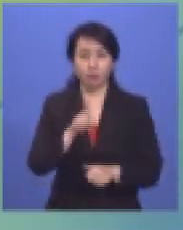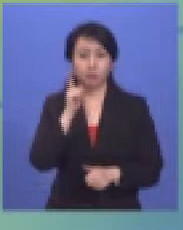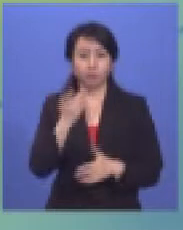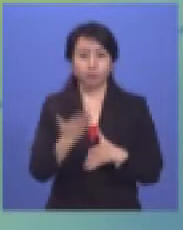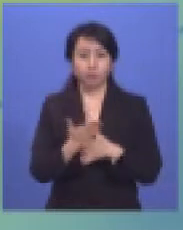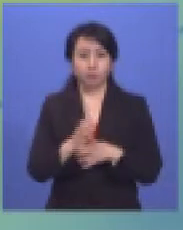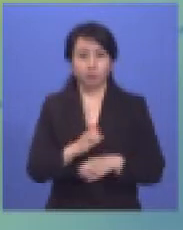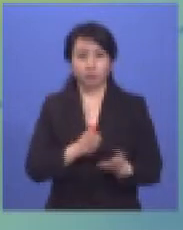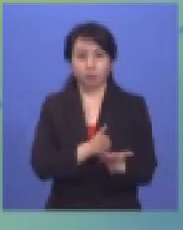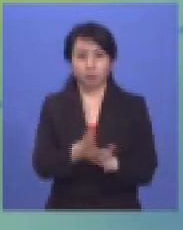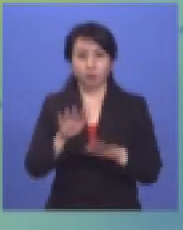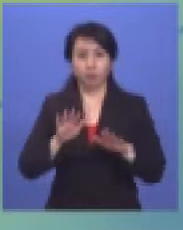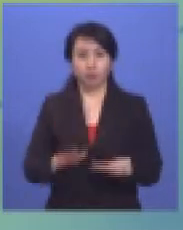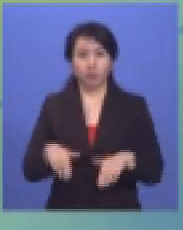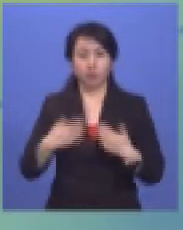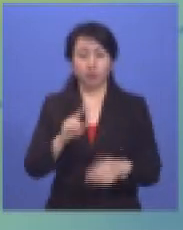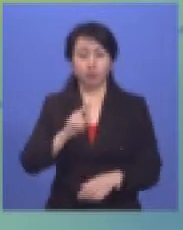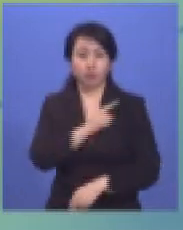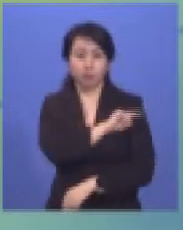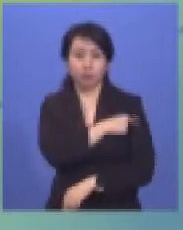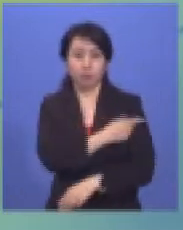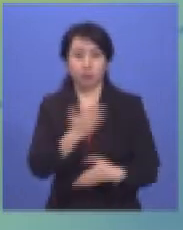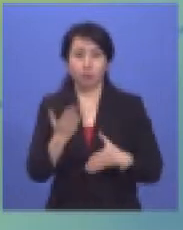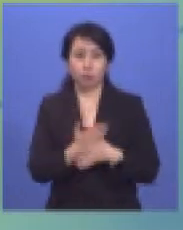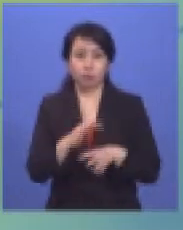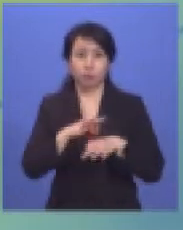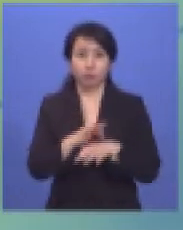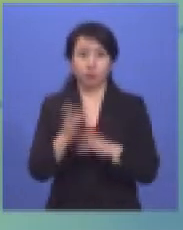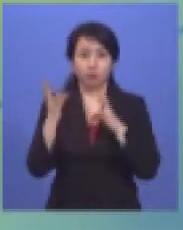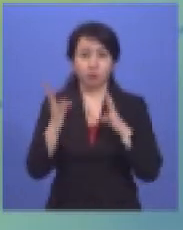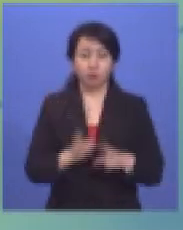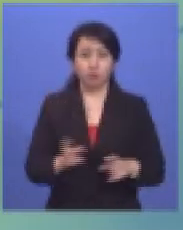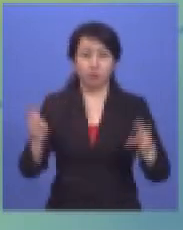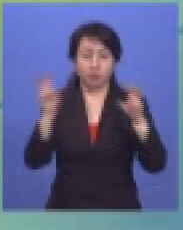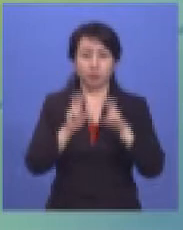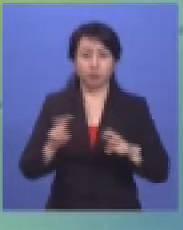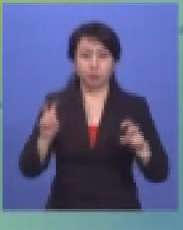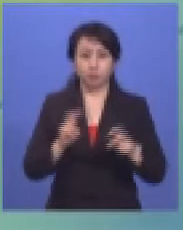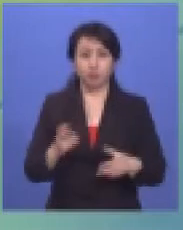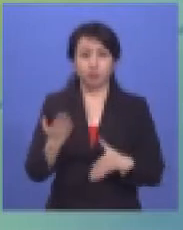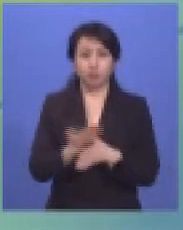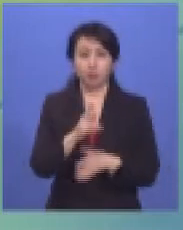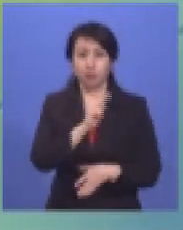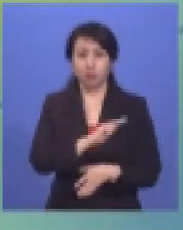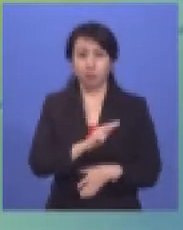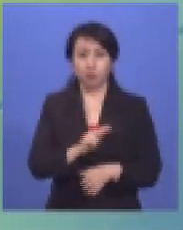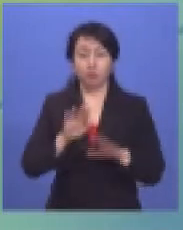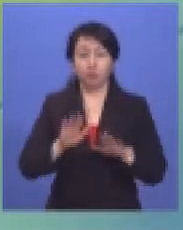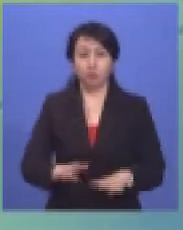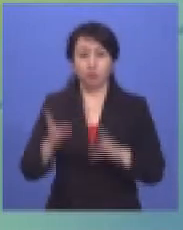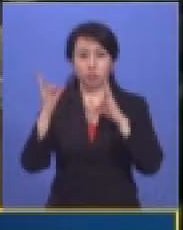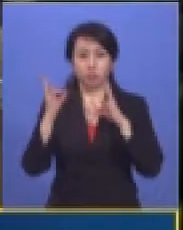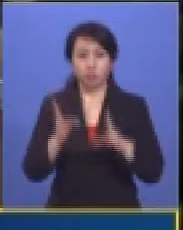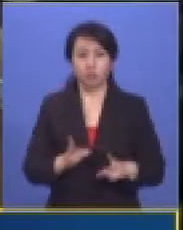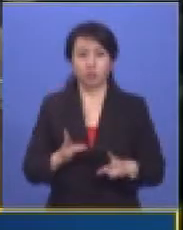спасатели в ориентировании на местности, оказании первой медицинской помощи, проведении аварийно-спасательных и поисково-спасательных работ в